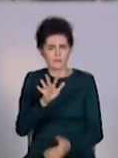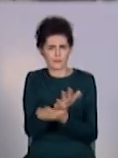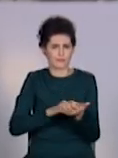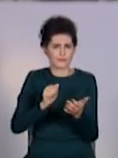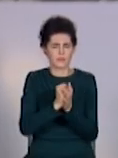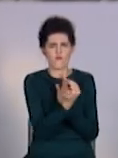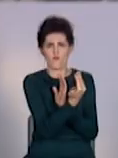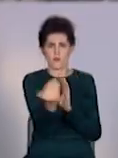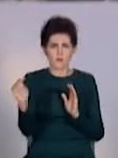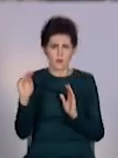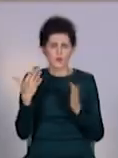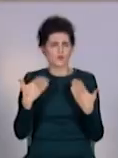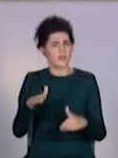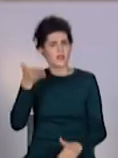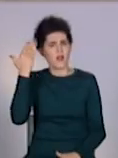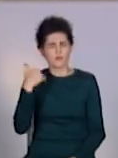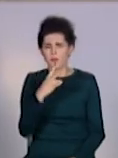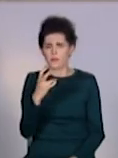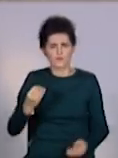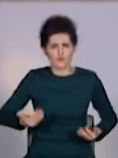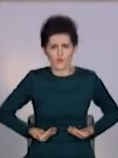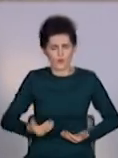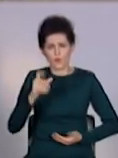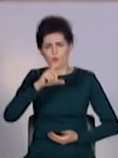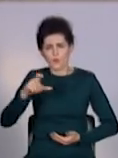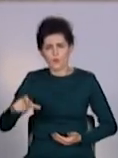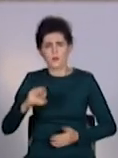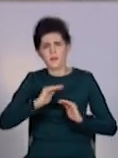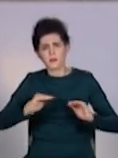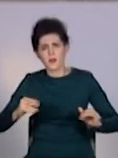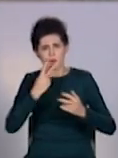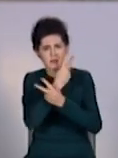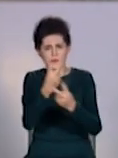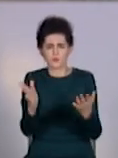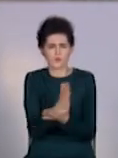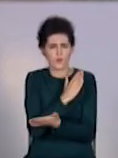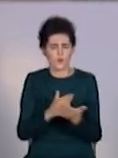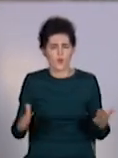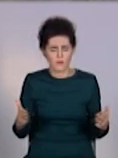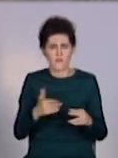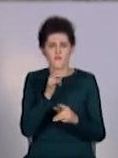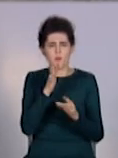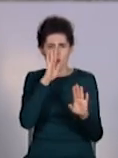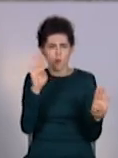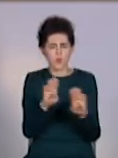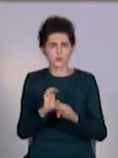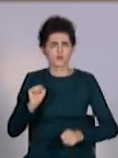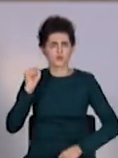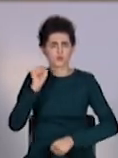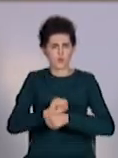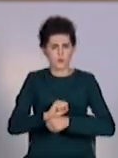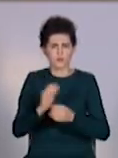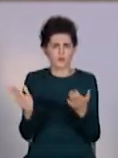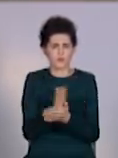Тут уже давно не живуть люди. Дитячий майданчик ледь розгледіти крізь хащі. Час ніби зупинився.